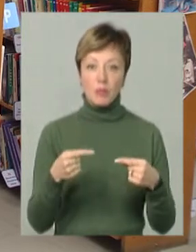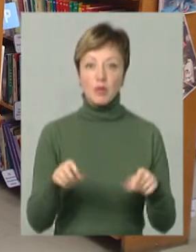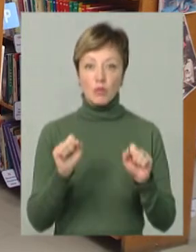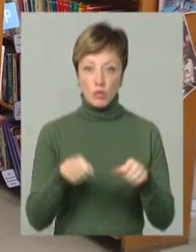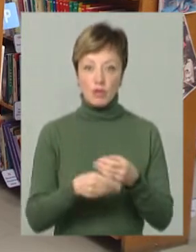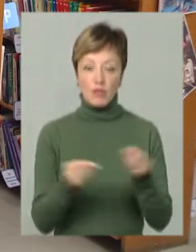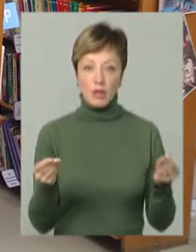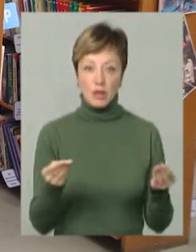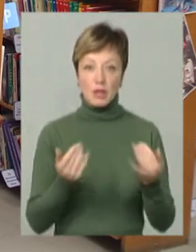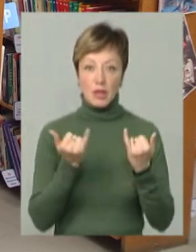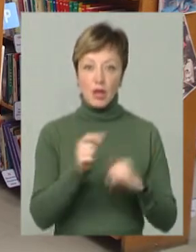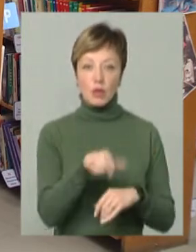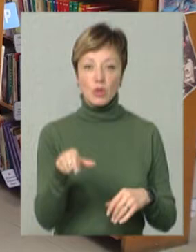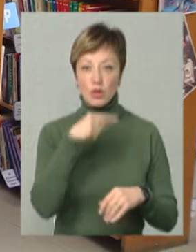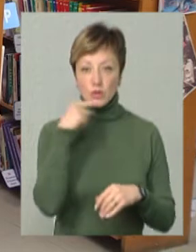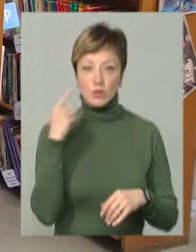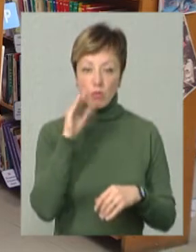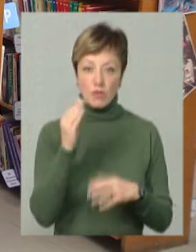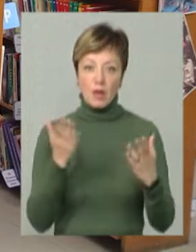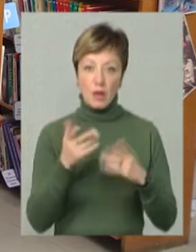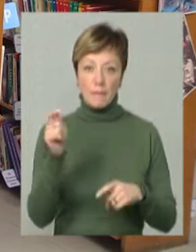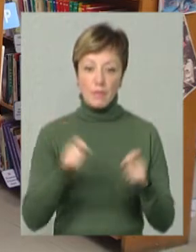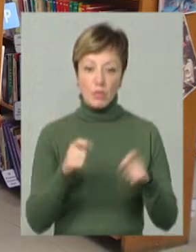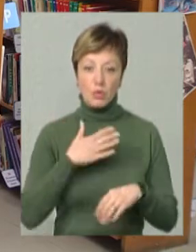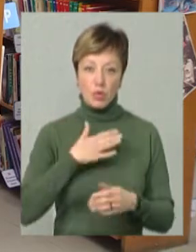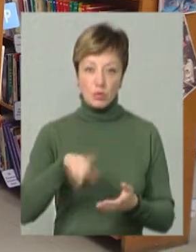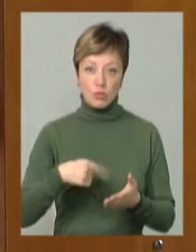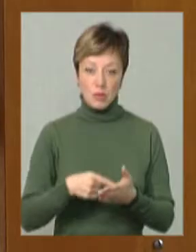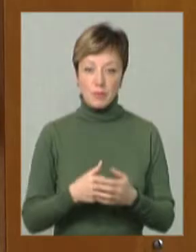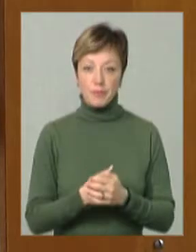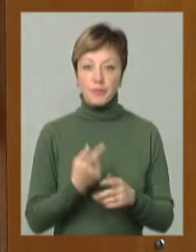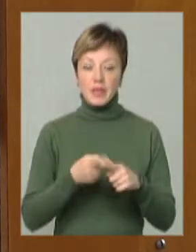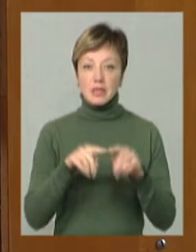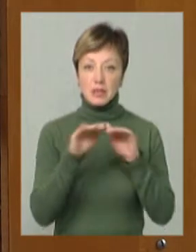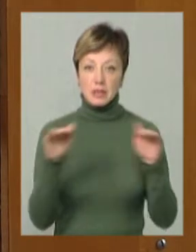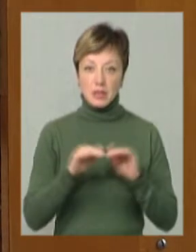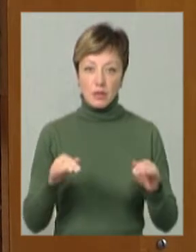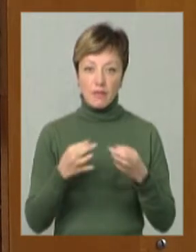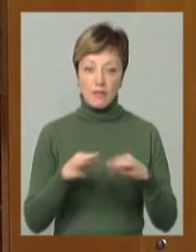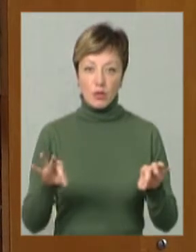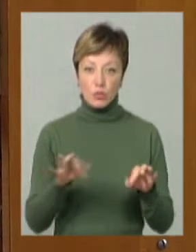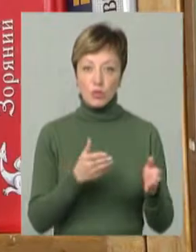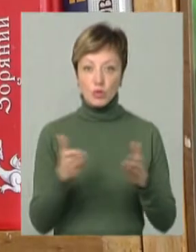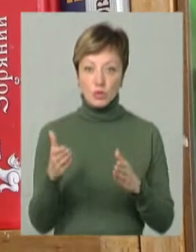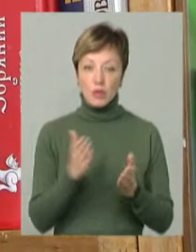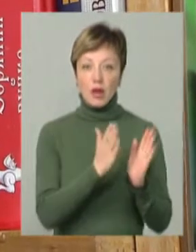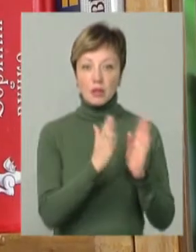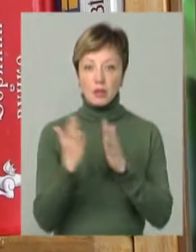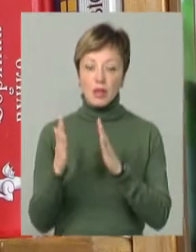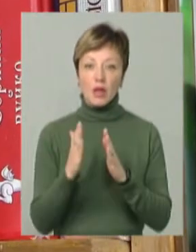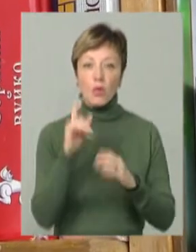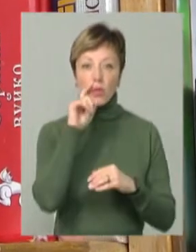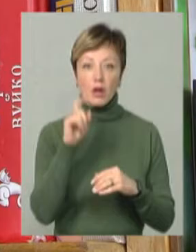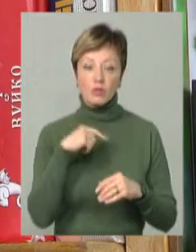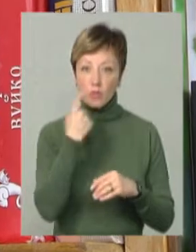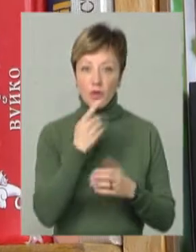ми можемо видати для людей російськомовних, які прибули до нашого міста. На цих стелажах у вільному доступі стоять книги